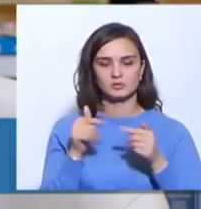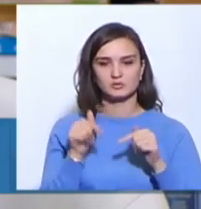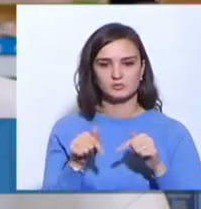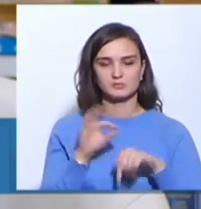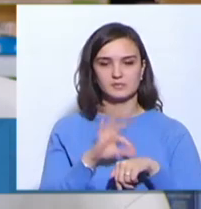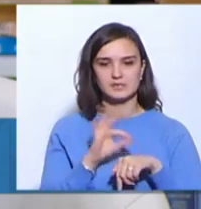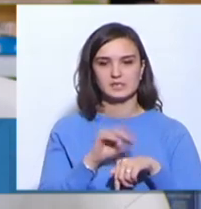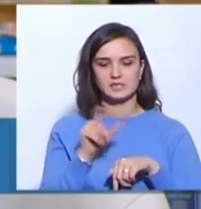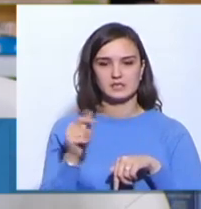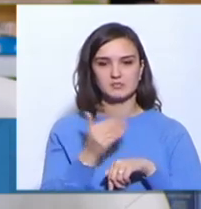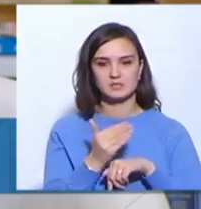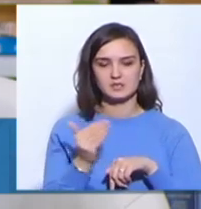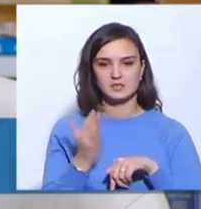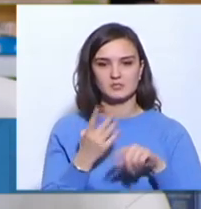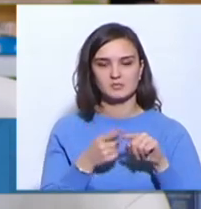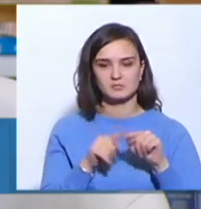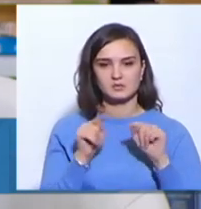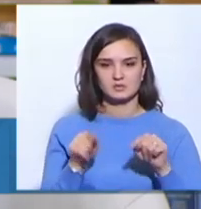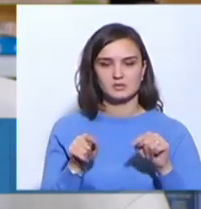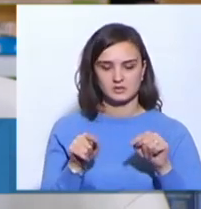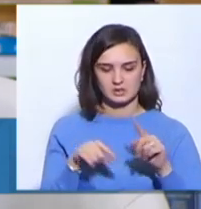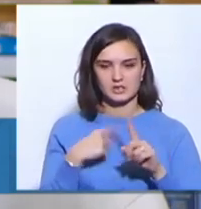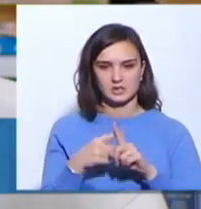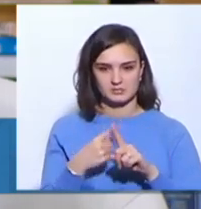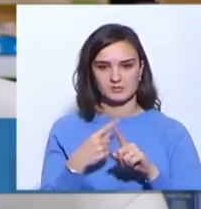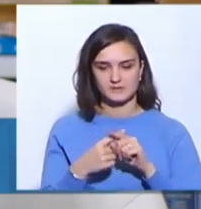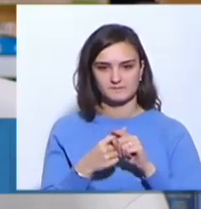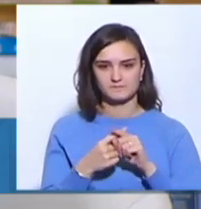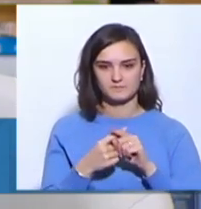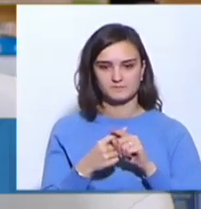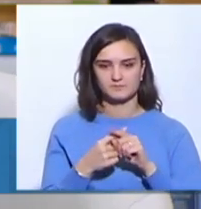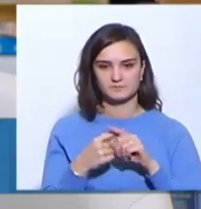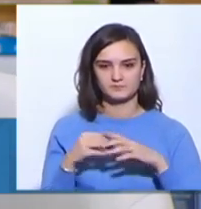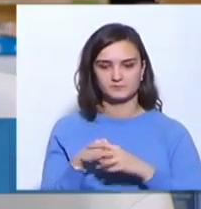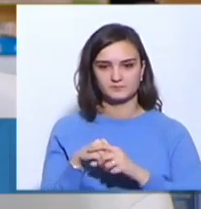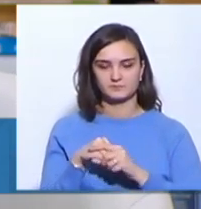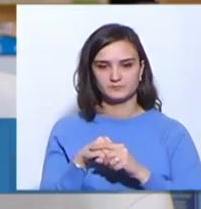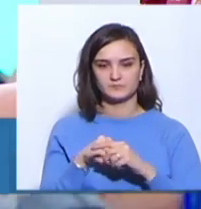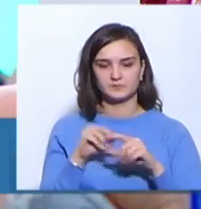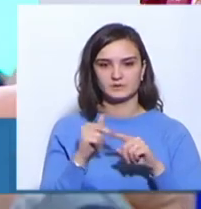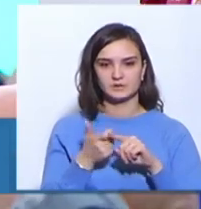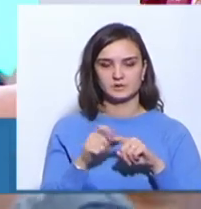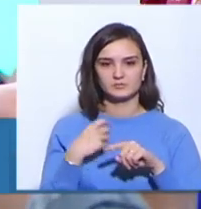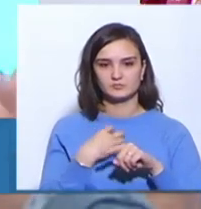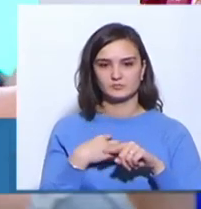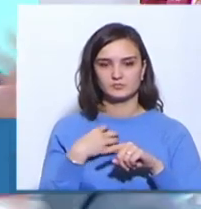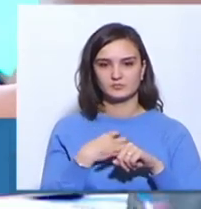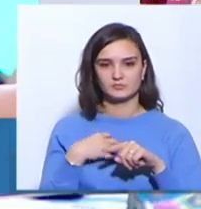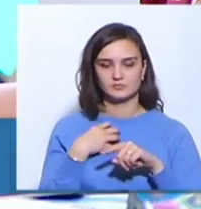მომართული პაციენტებისა, რომელთაც გამოუვლინდათ დადებითი კოლოტესტი. ძალიან მნიშვნელოვანია, რომ აქედან